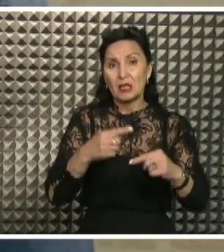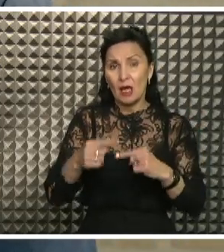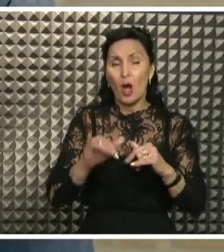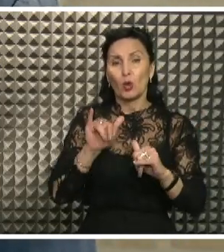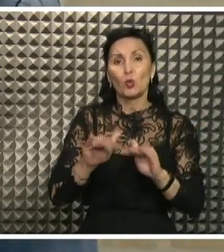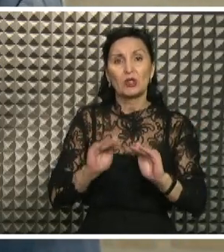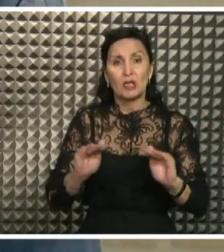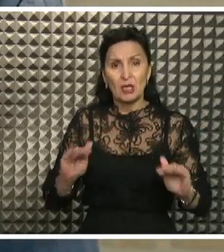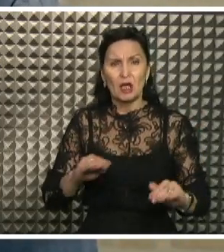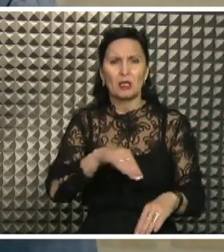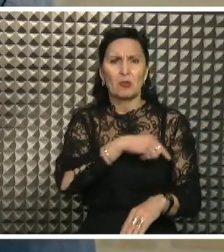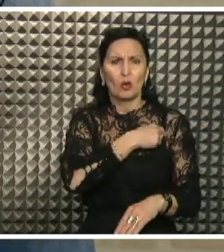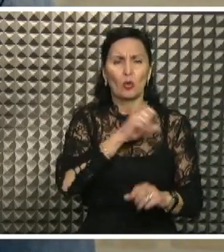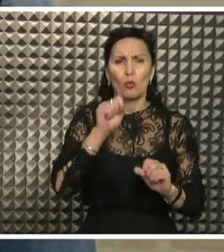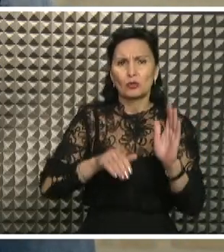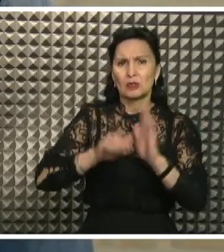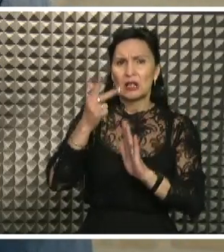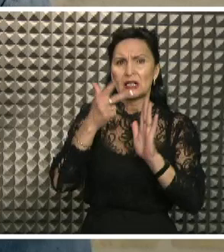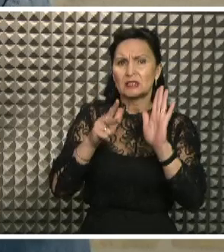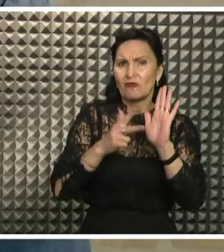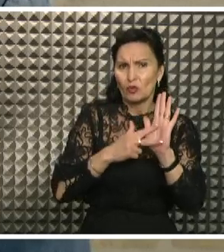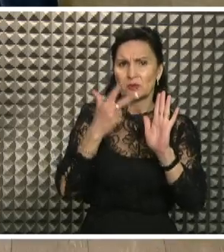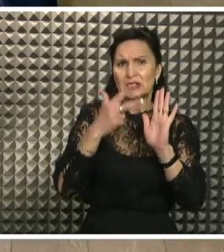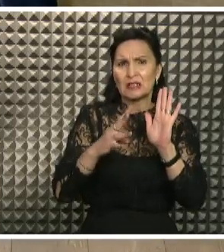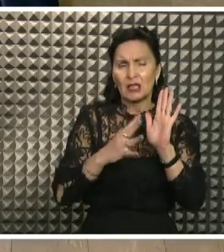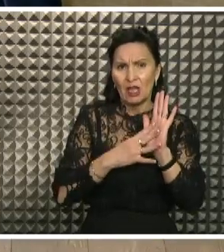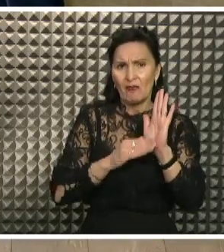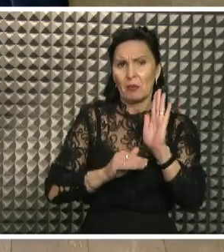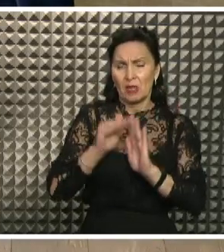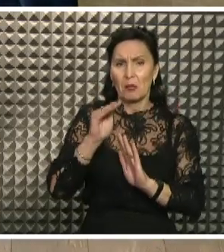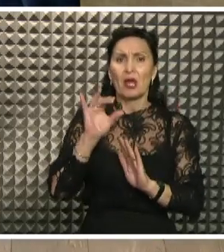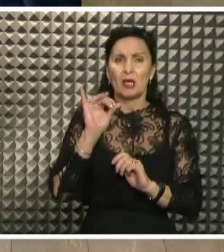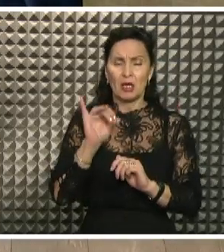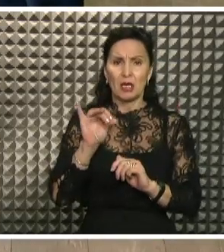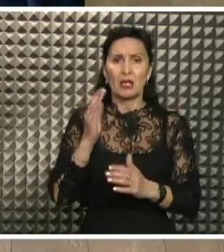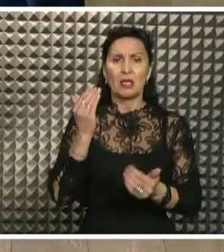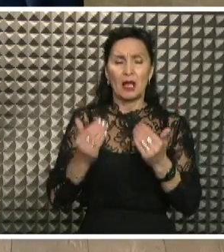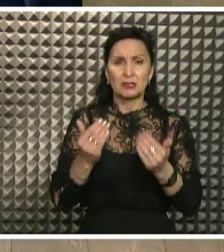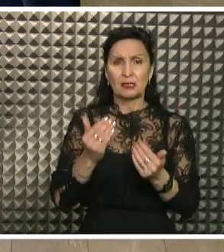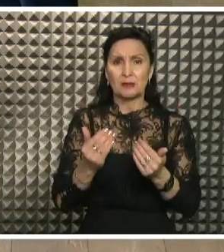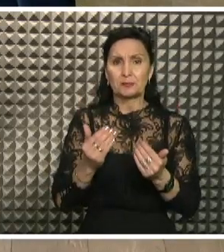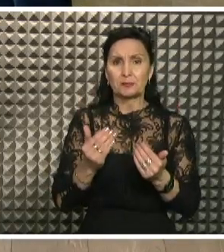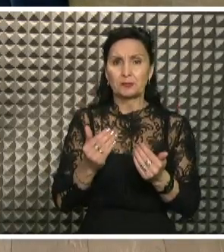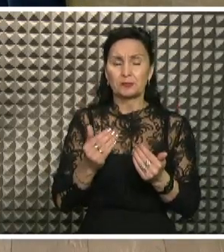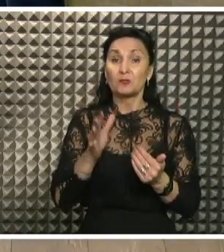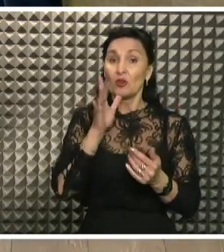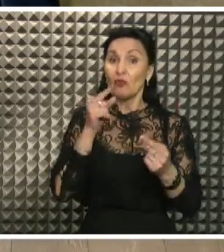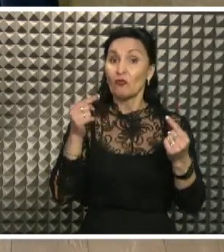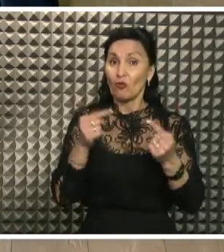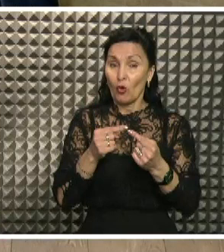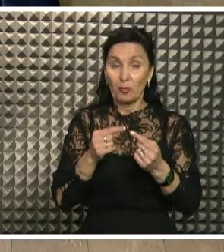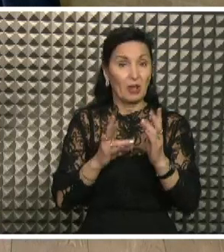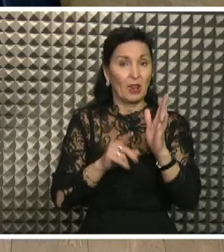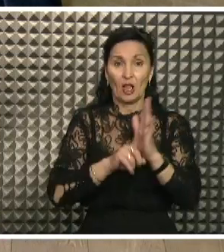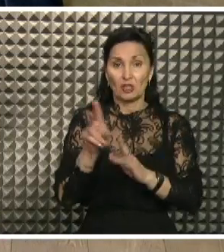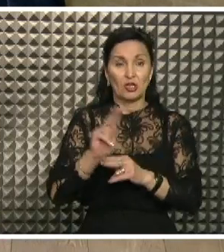То есть температура может до 38-39 градусов подниматься. И если вовремя не начато